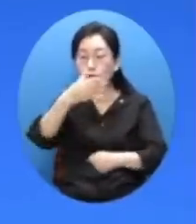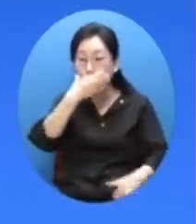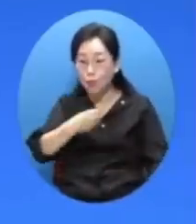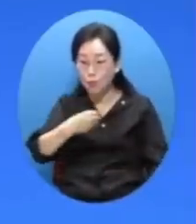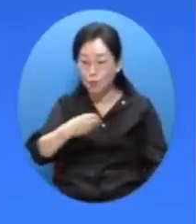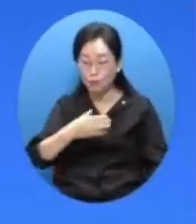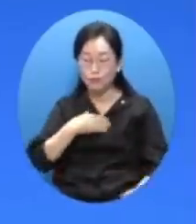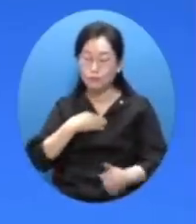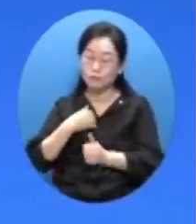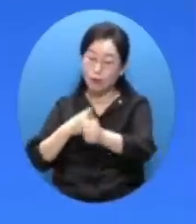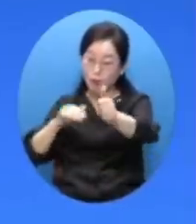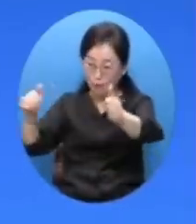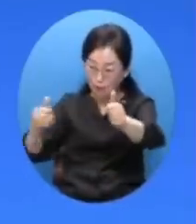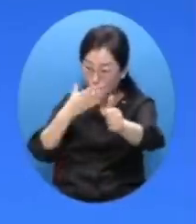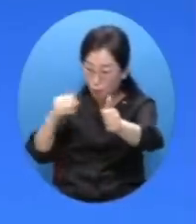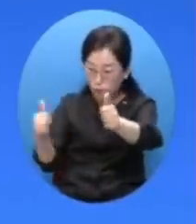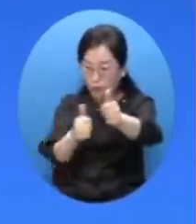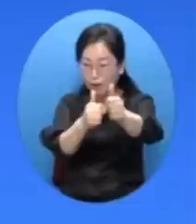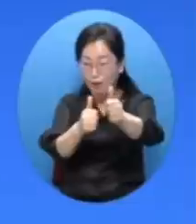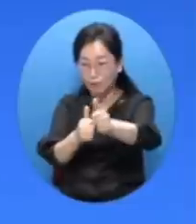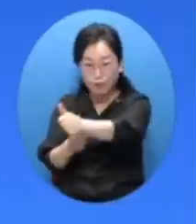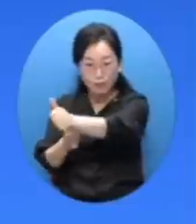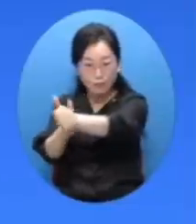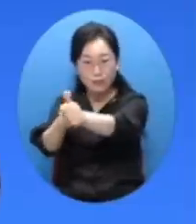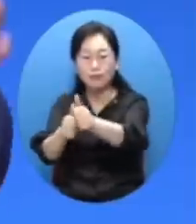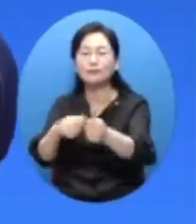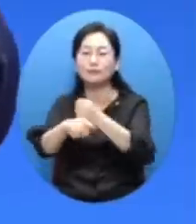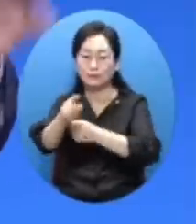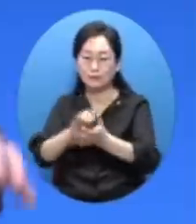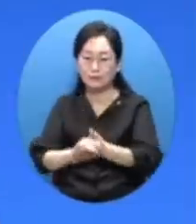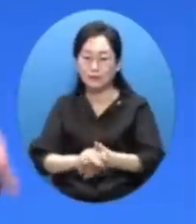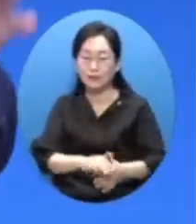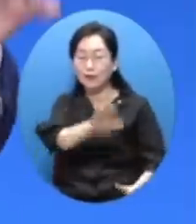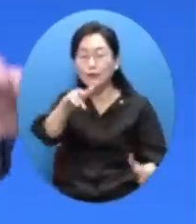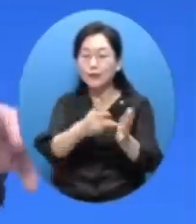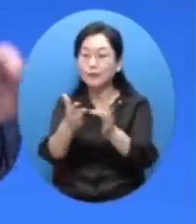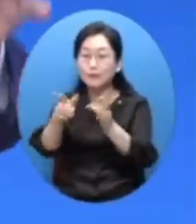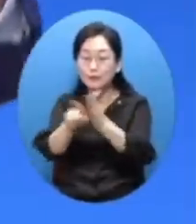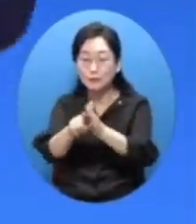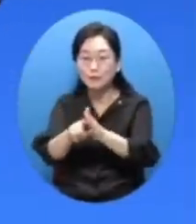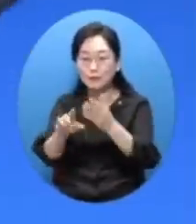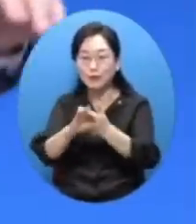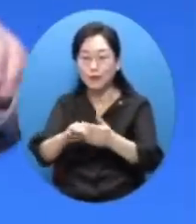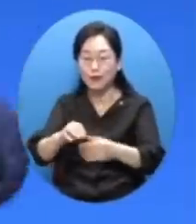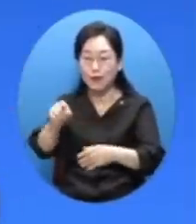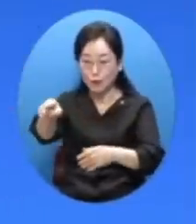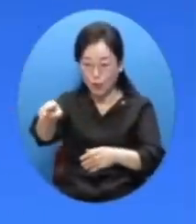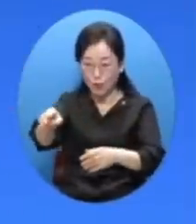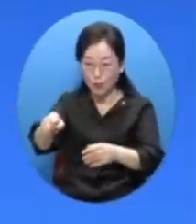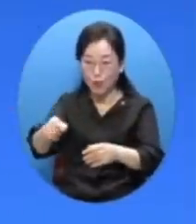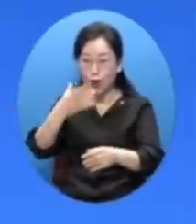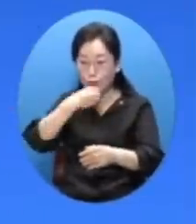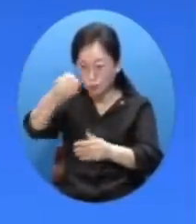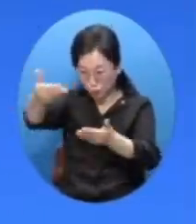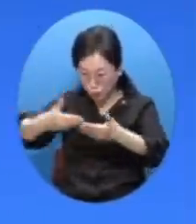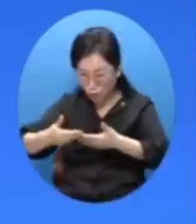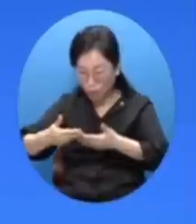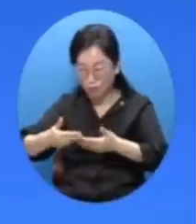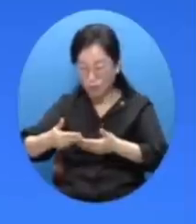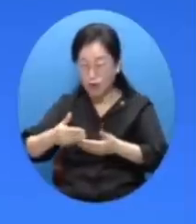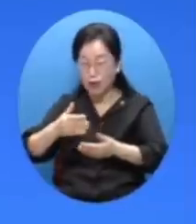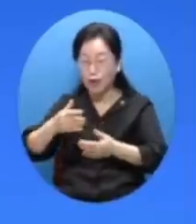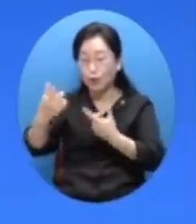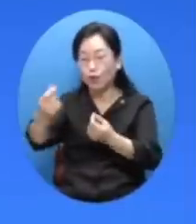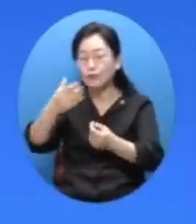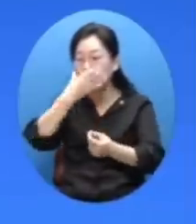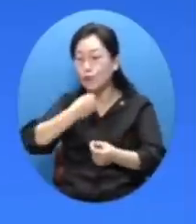따라오는 것입니다. 그래서 예수님을 잘 믿는 사람들을 우리 사람들이 와서 축복하면 그 사람도 같이 복을 받게 되는데 예수를 잘 믿는